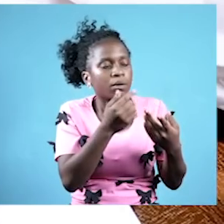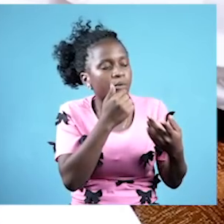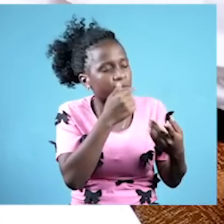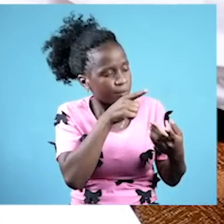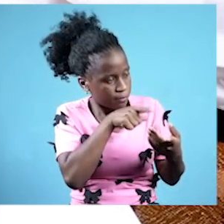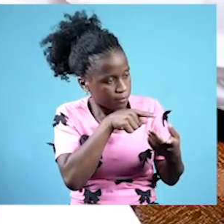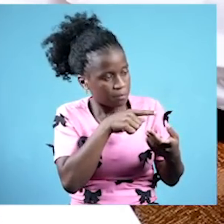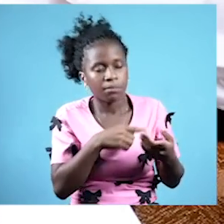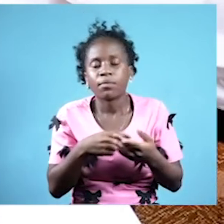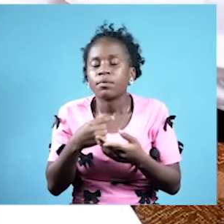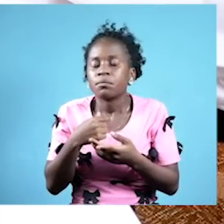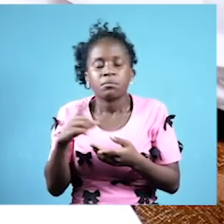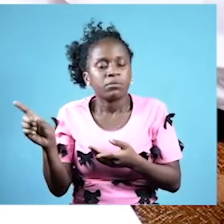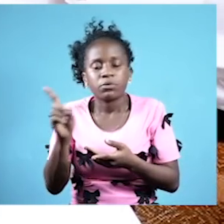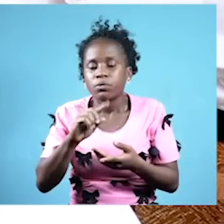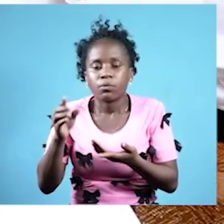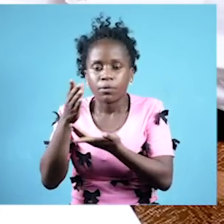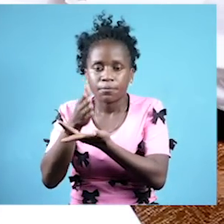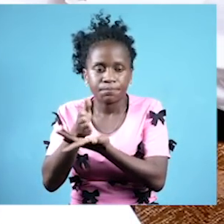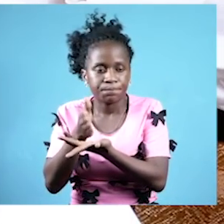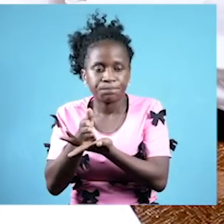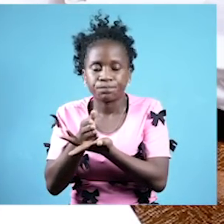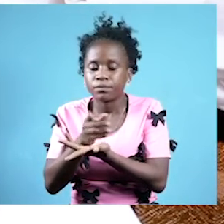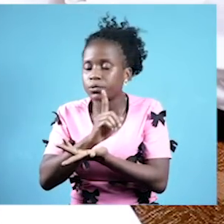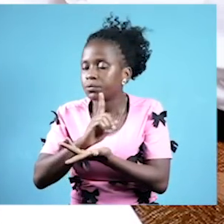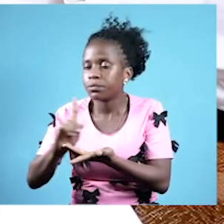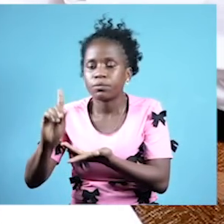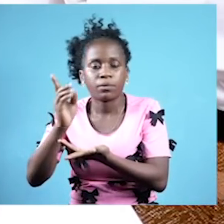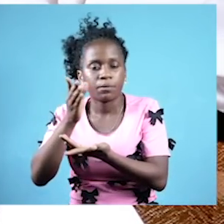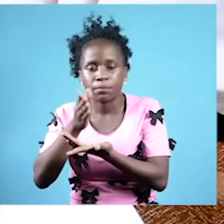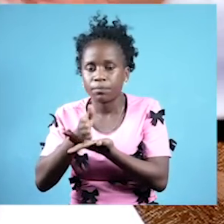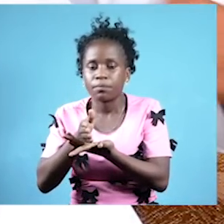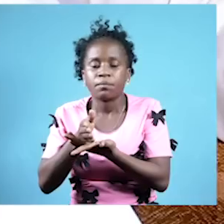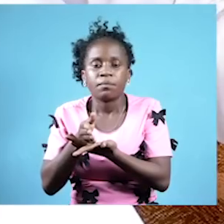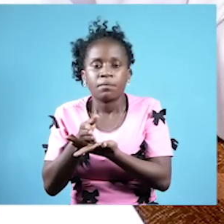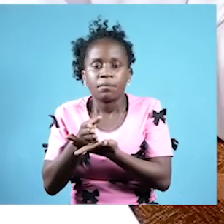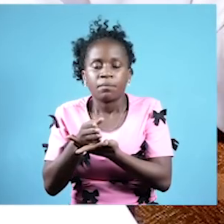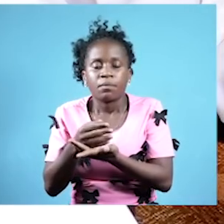kweli. Sio kweli. Sio kweli.